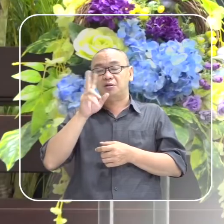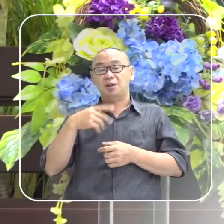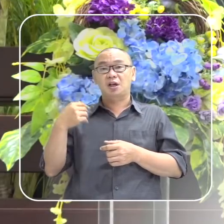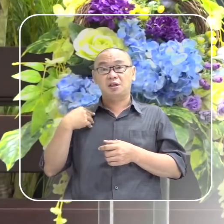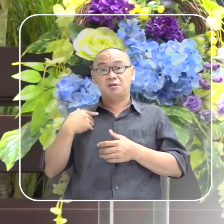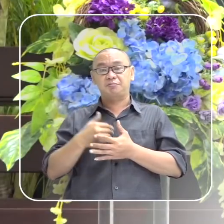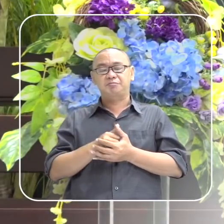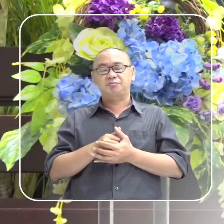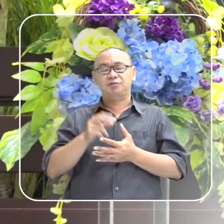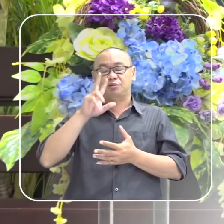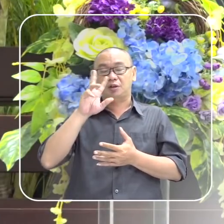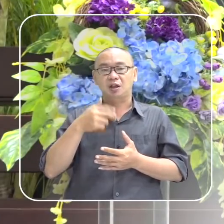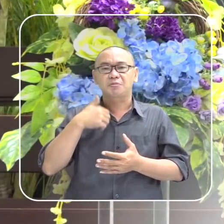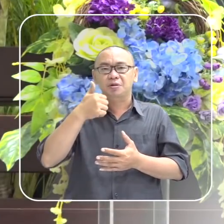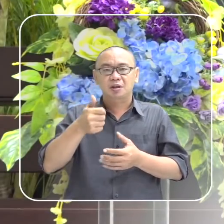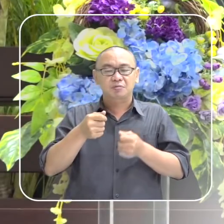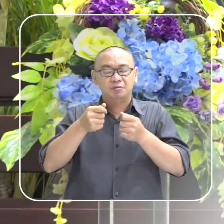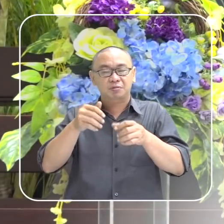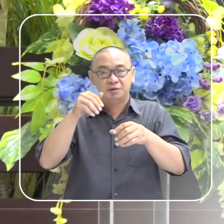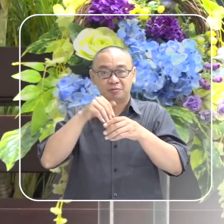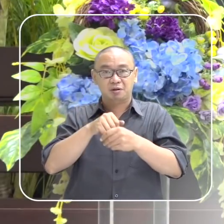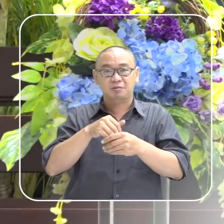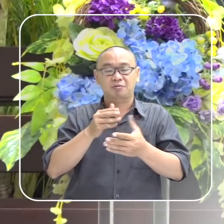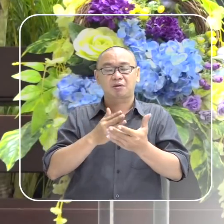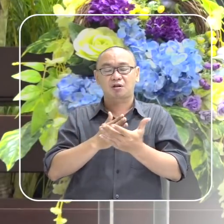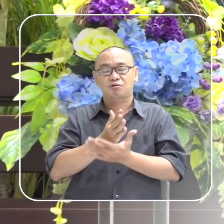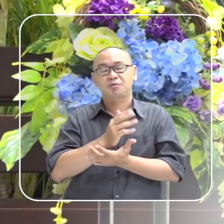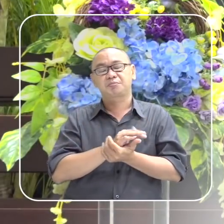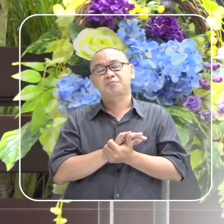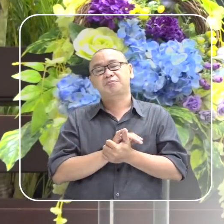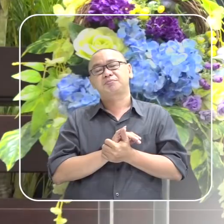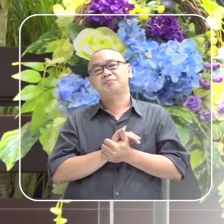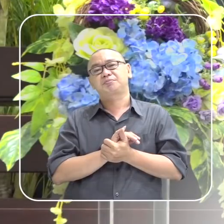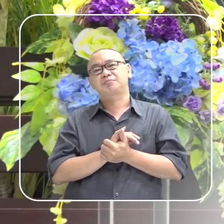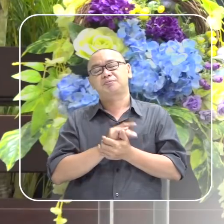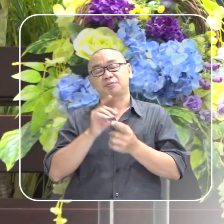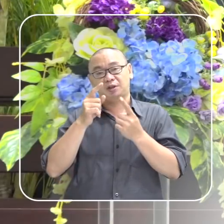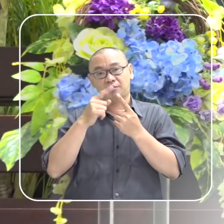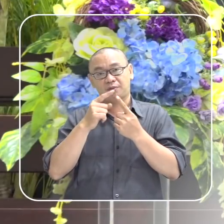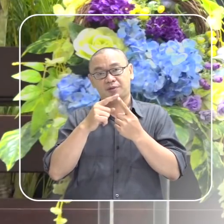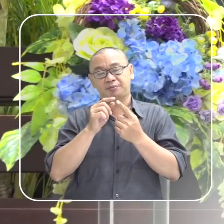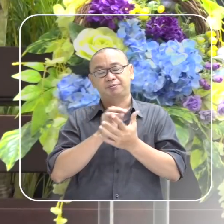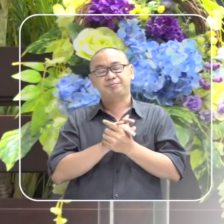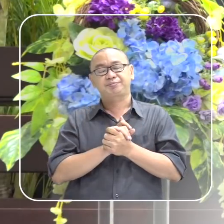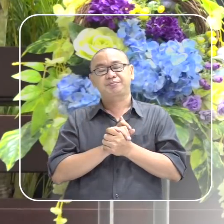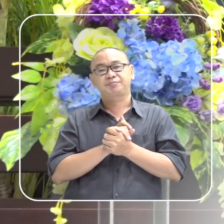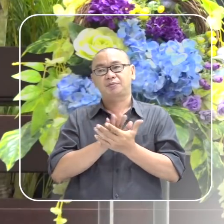Dimanapun saudara berada, saudara dapat memberikan persembahan melalui yang